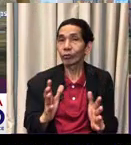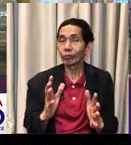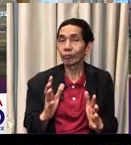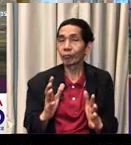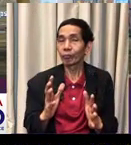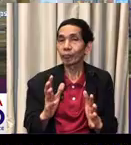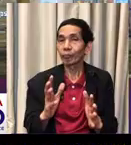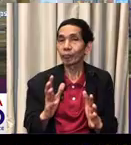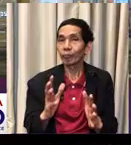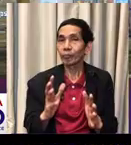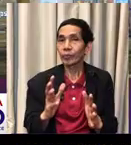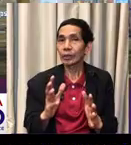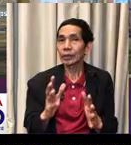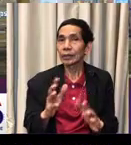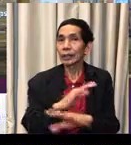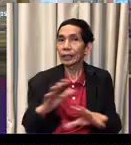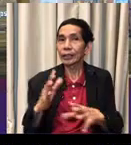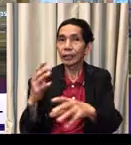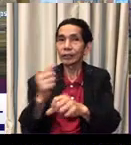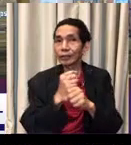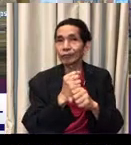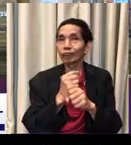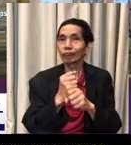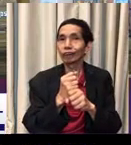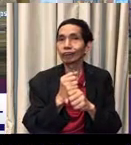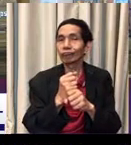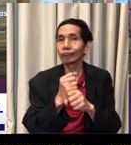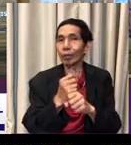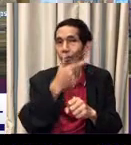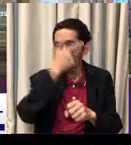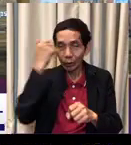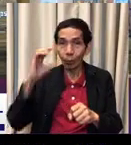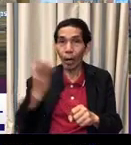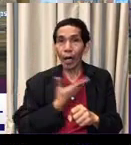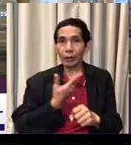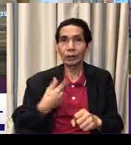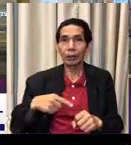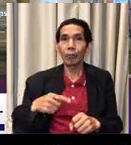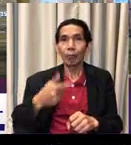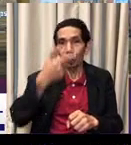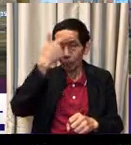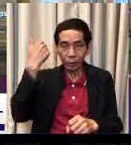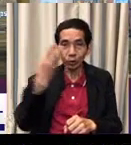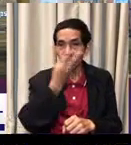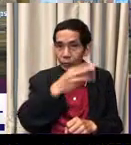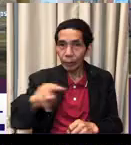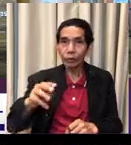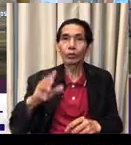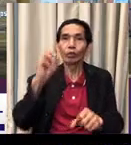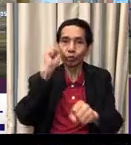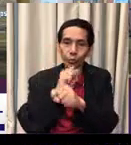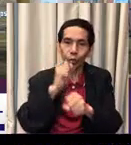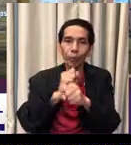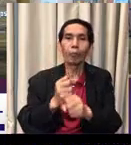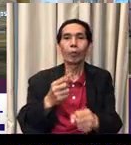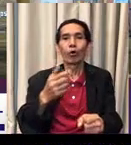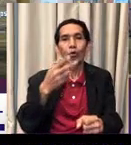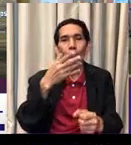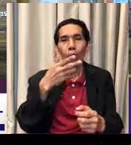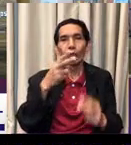Kasi they will not get it because of us, no, because of them. Mm-hmm. They're doing a very good job